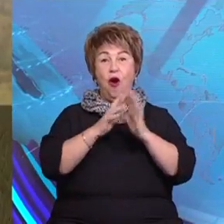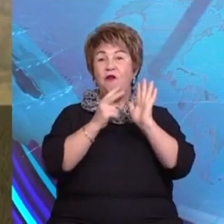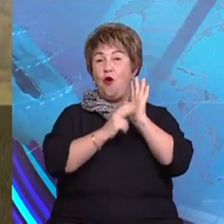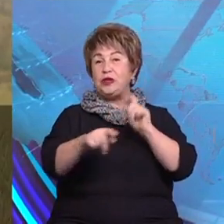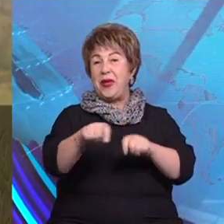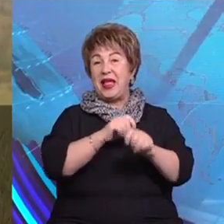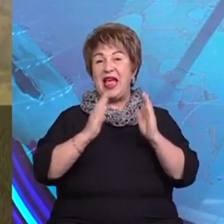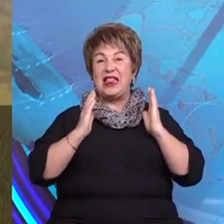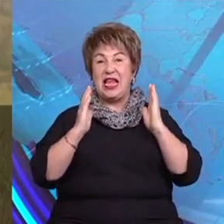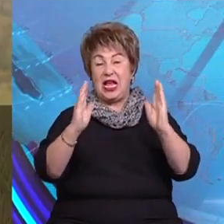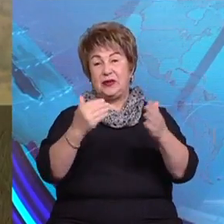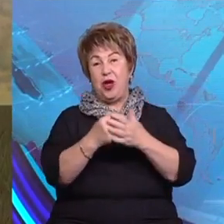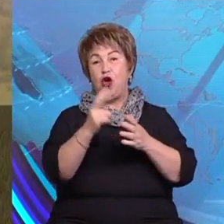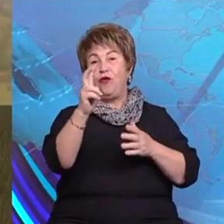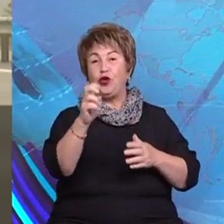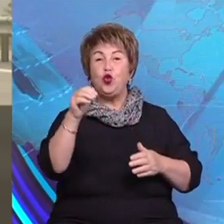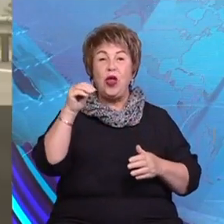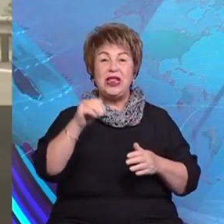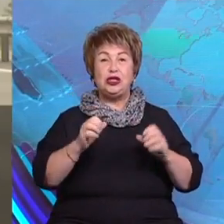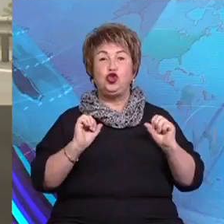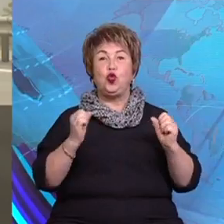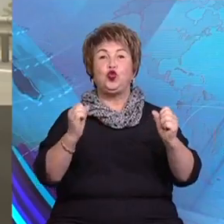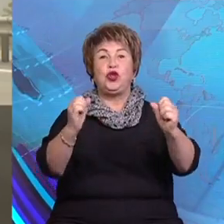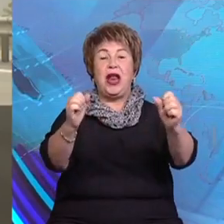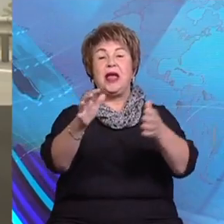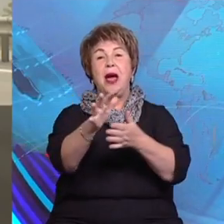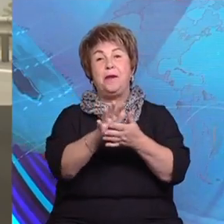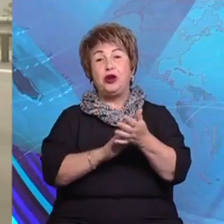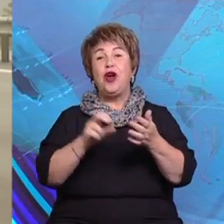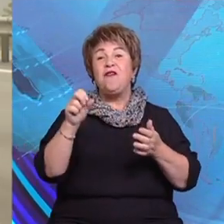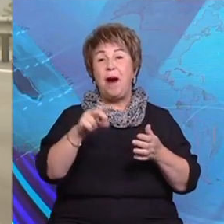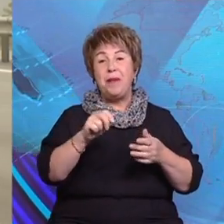80-километровой трассы высадят порядка 200 тысяч кустарников. Работы продолжат в апреле следующего года.